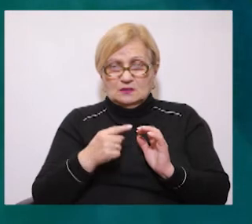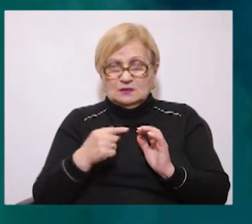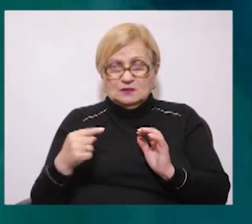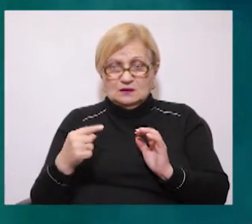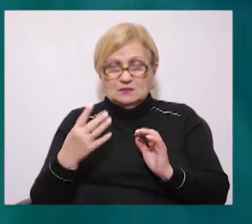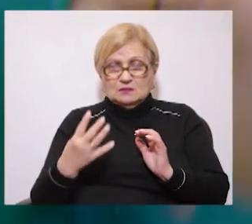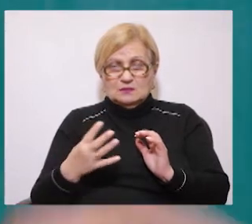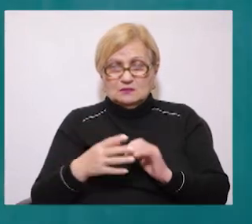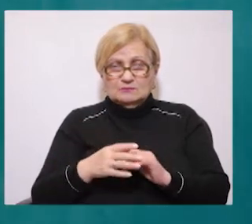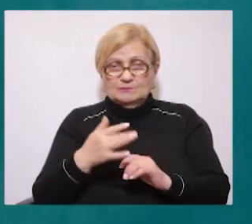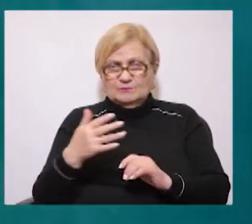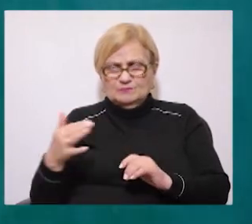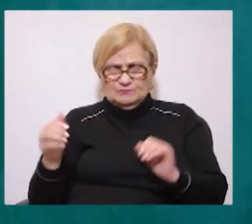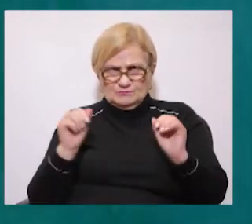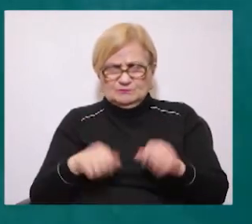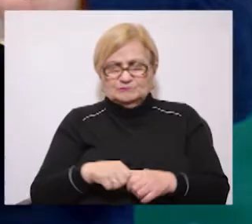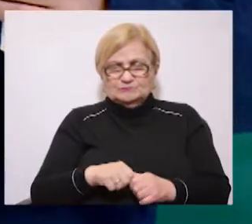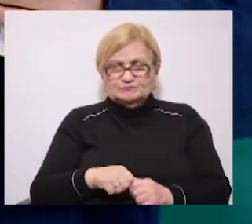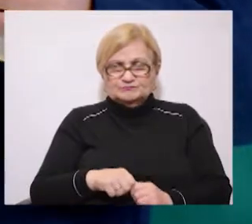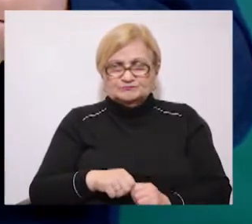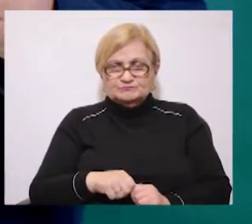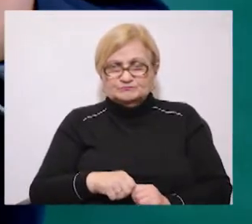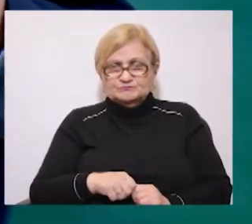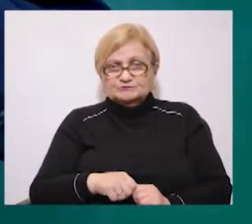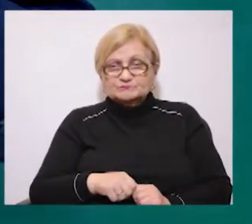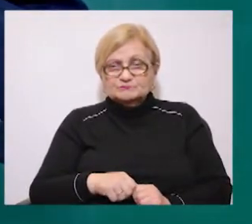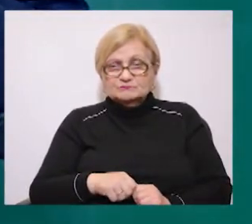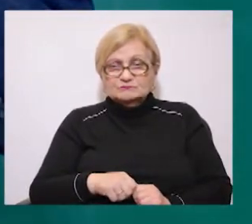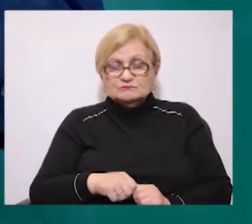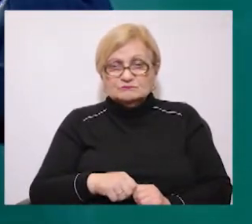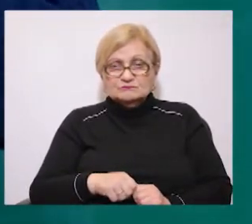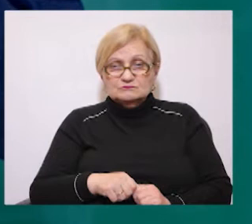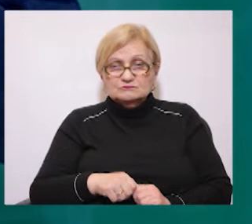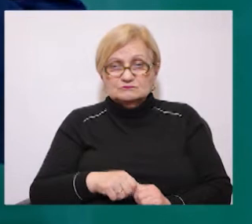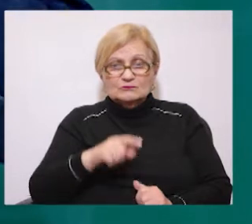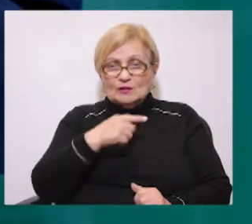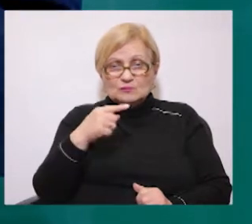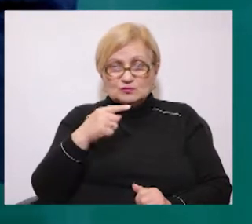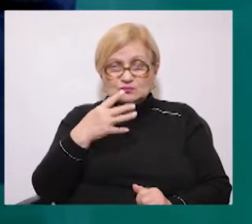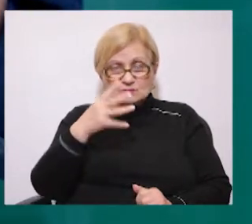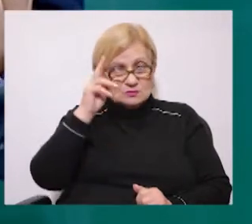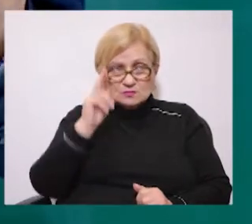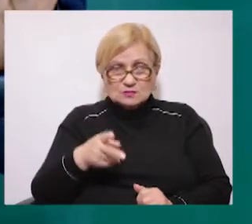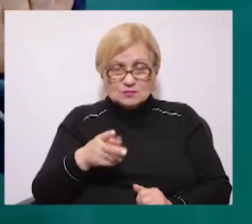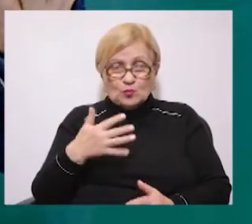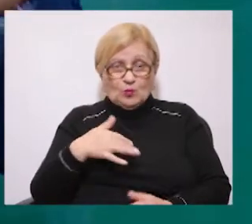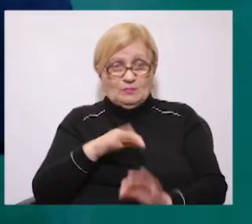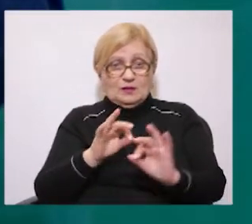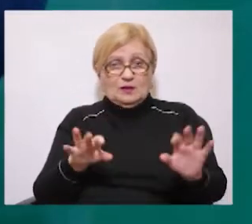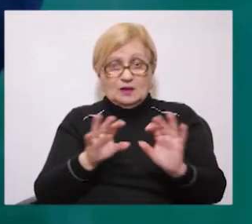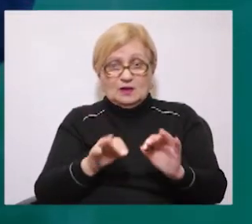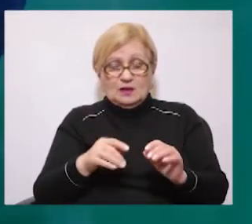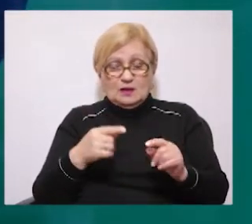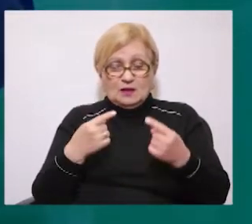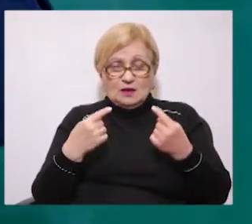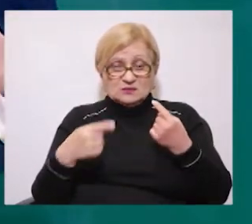მინუს ოთხზე და ასე შემდეგ. თქვენ ახლა მინუს ოთხზე გამრავლება მე არ ვიცი როგორ არა, ახლა ფაქტობრივად თუ გაგიხსენით, თუ